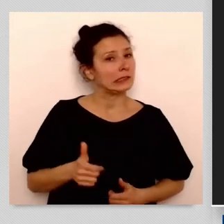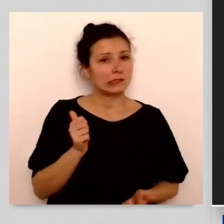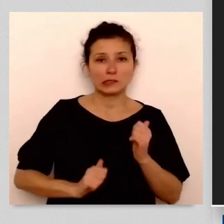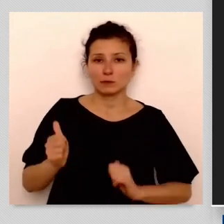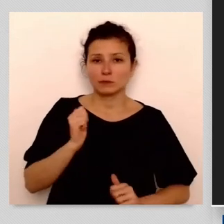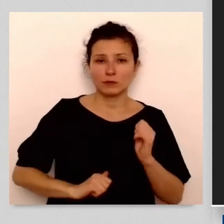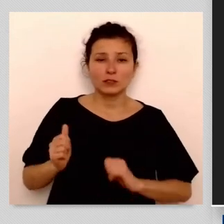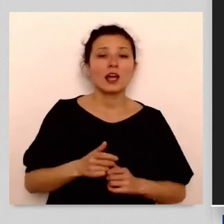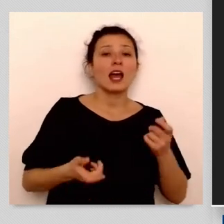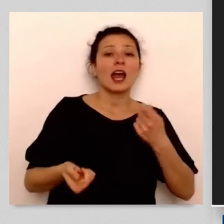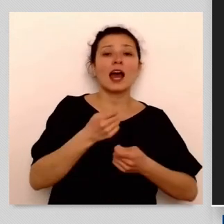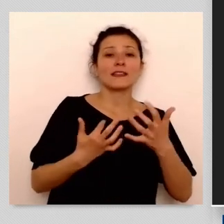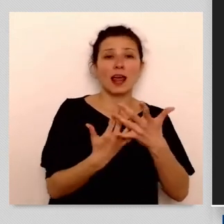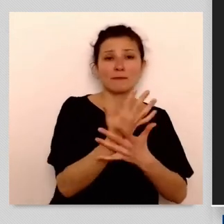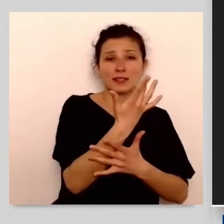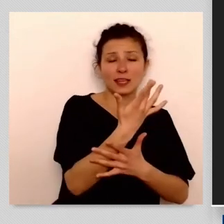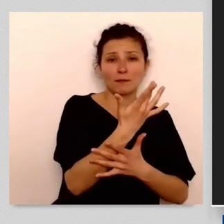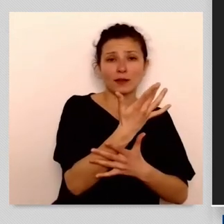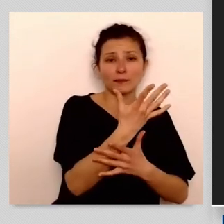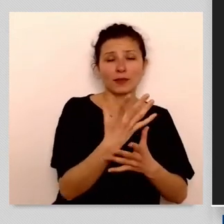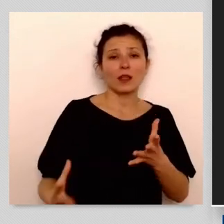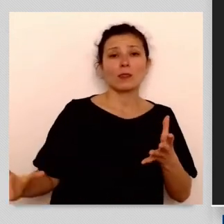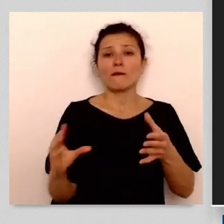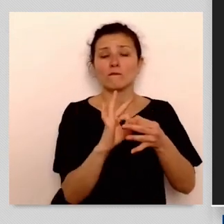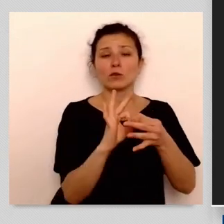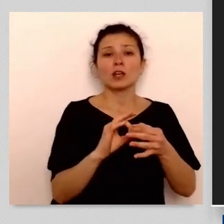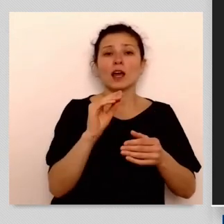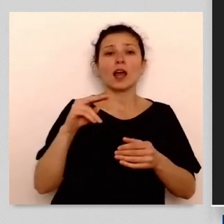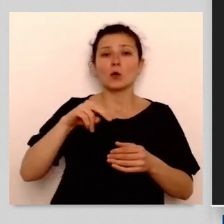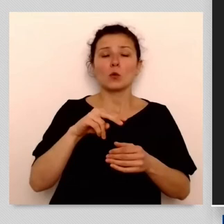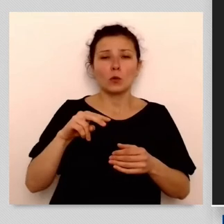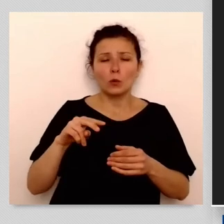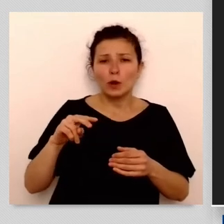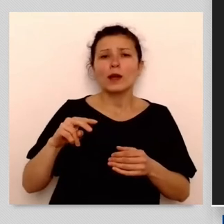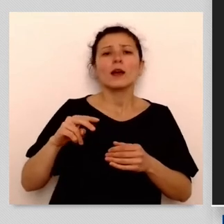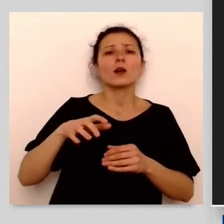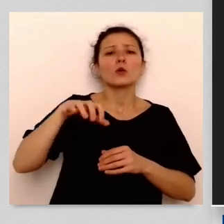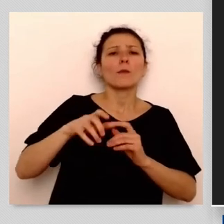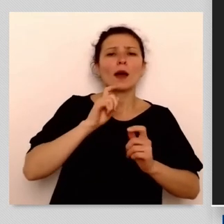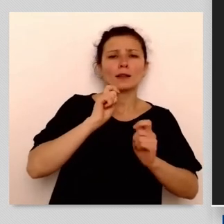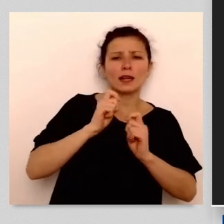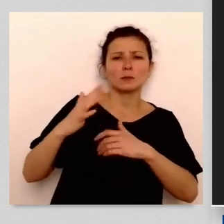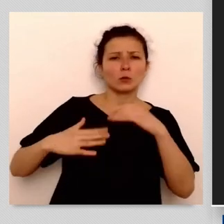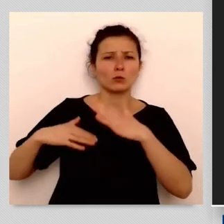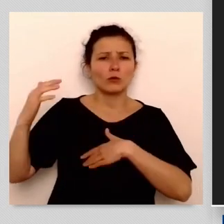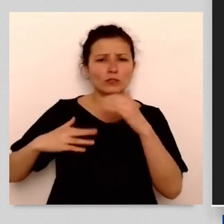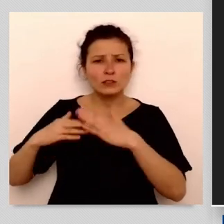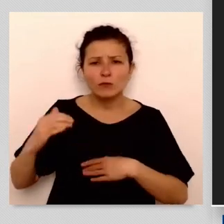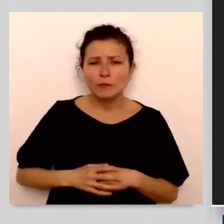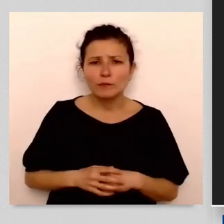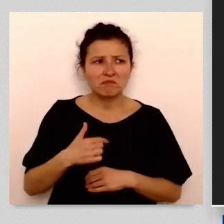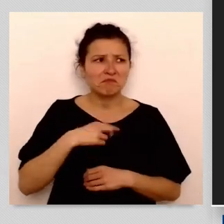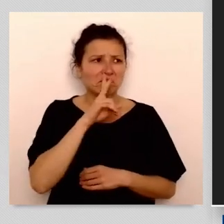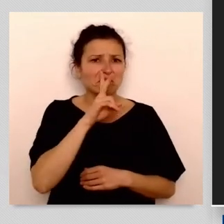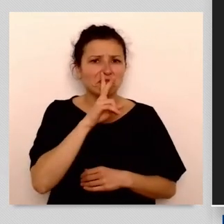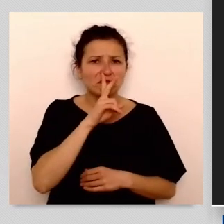handlu emisjami, czyli tego EU ETS, budownictwa i transportu. Ja tutaj widzę bardzo potencjalnie bardzo